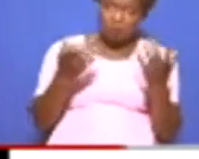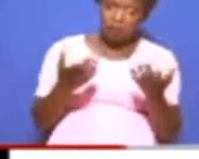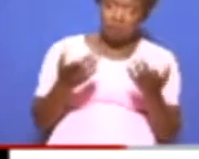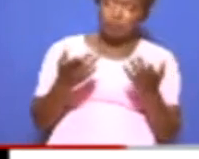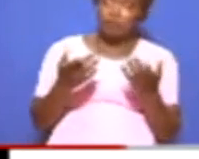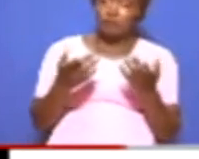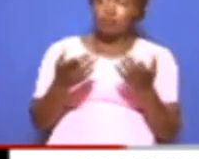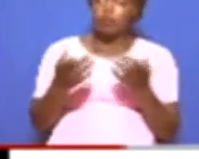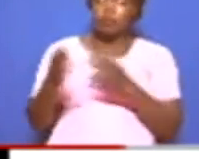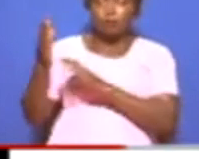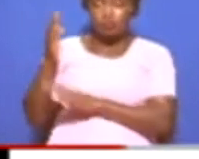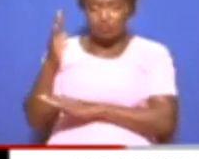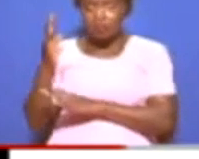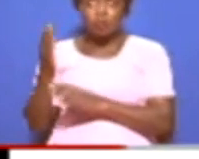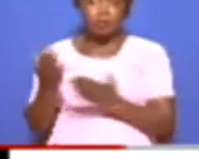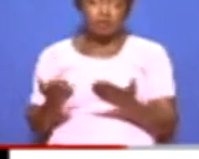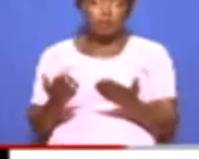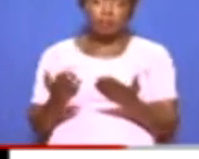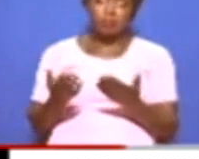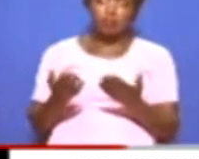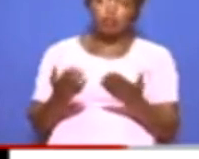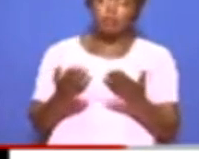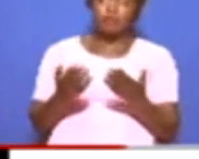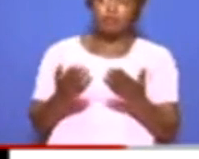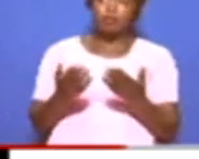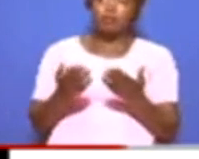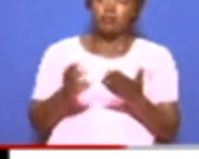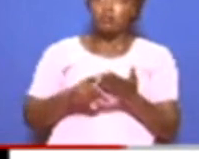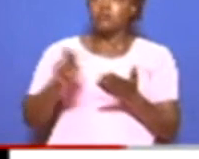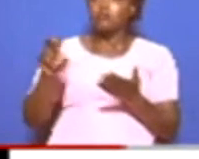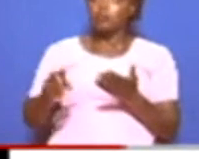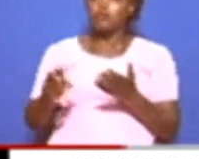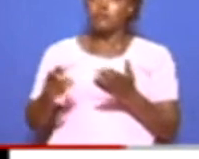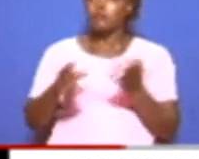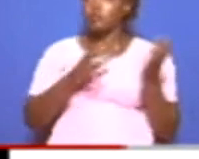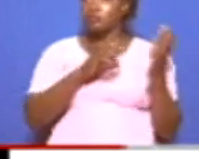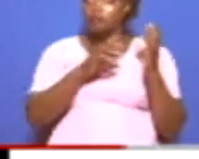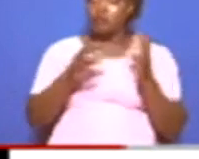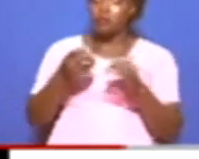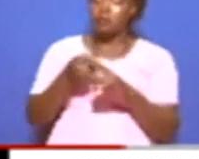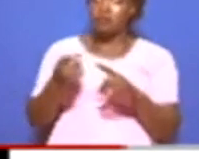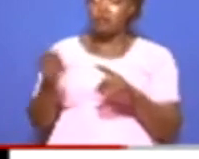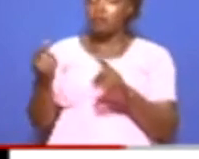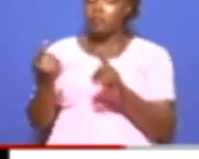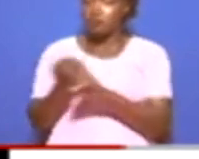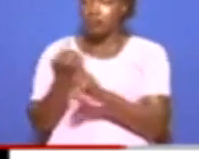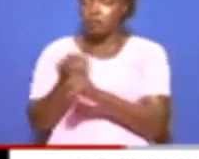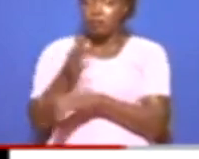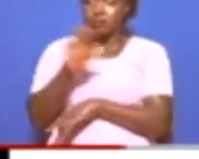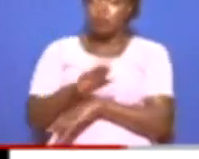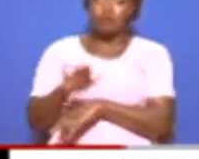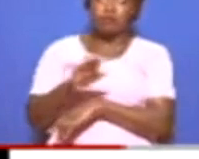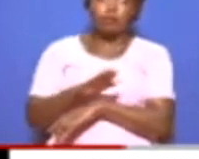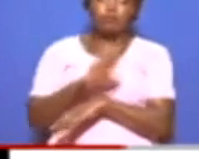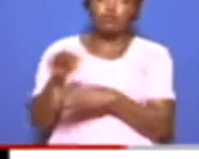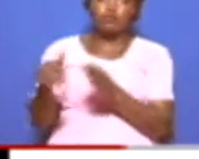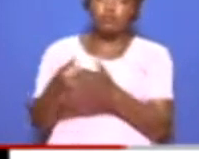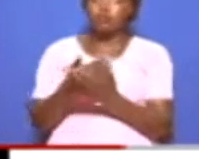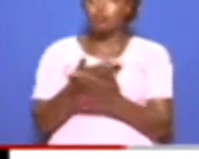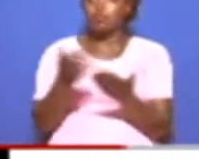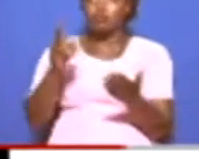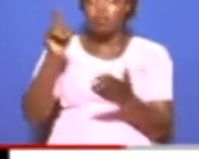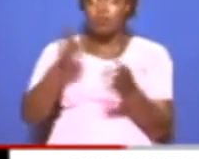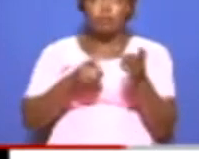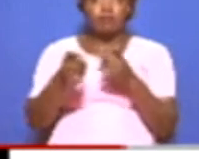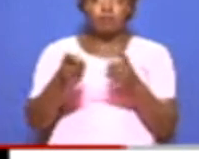ni ya security, yako ni ya kudrop mzigo kutoka sehemu fulani hadi fulani. So all these lazima zikuwe regulated.